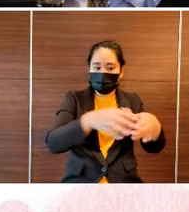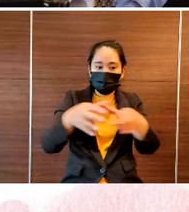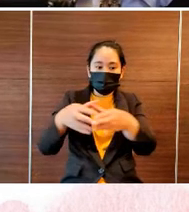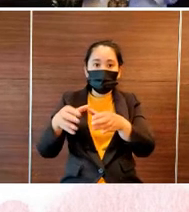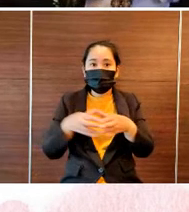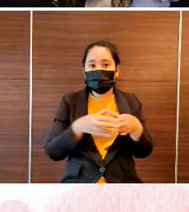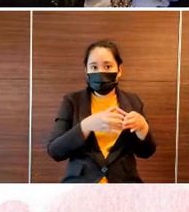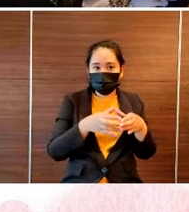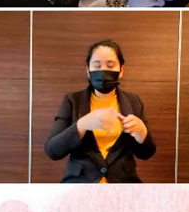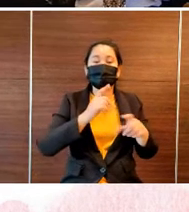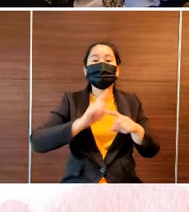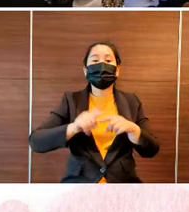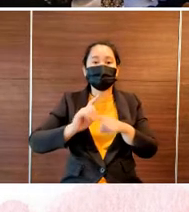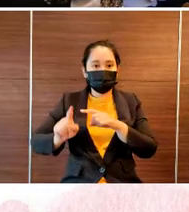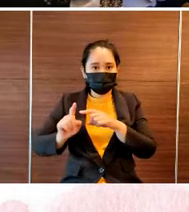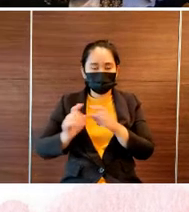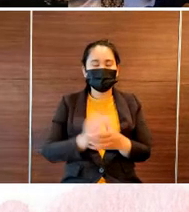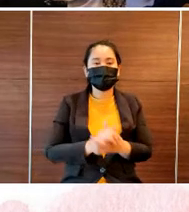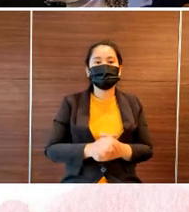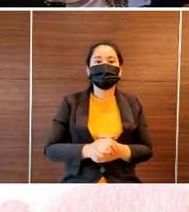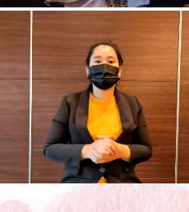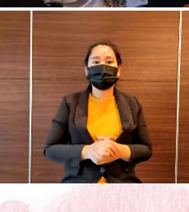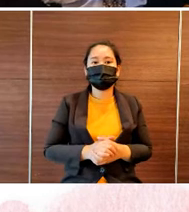ลากหลายของผู้เข้ารับบริการนะครับ